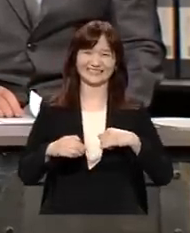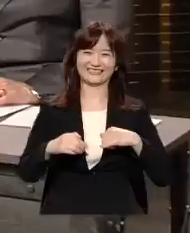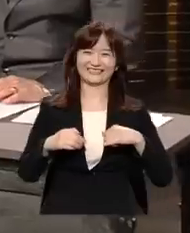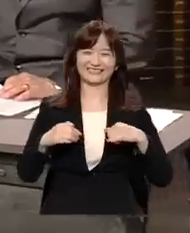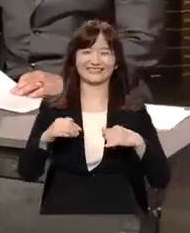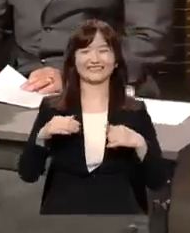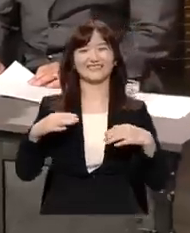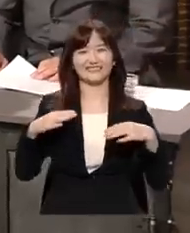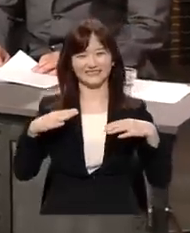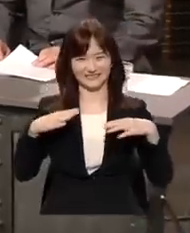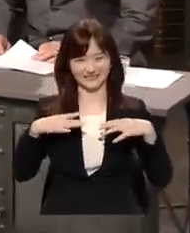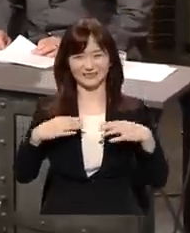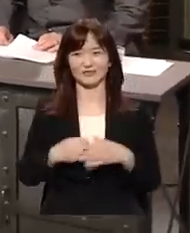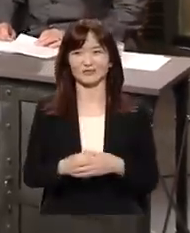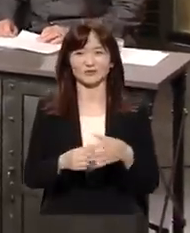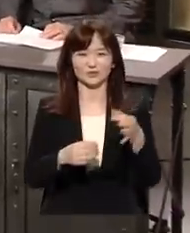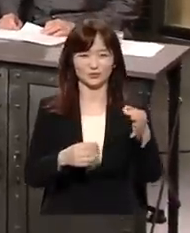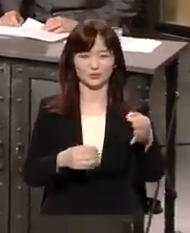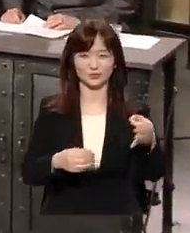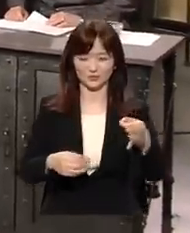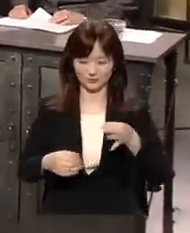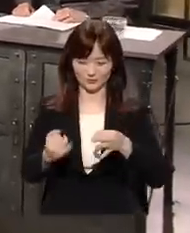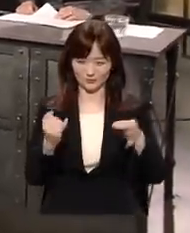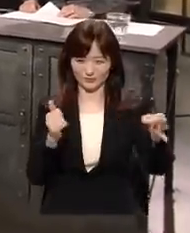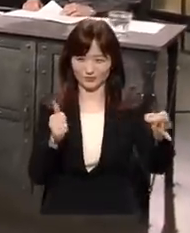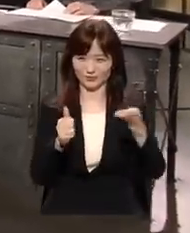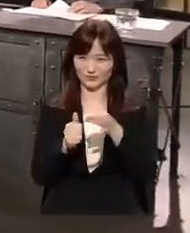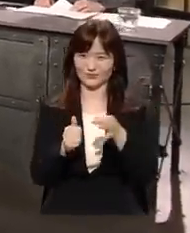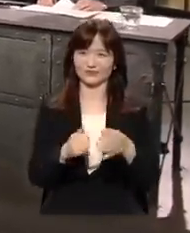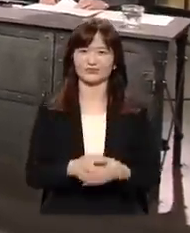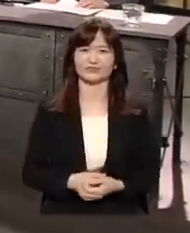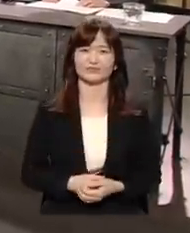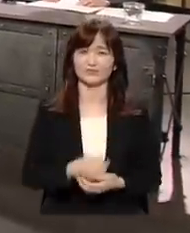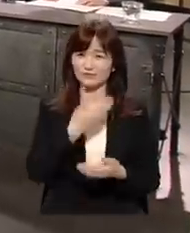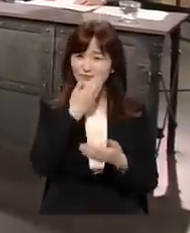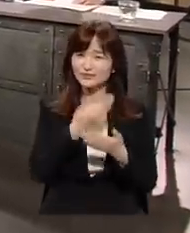주더라고요. 야, 중요한 오, 거, 진짜? 예. 중요한 거 양지열 변호사님. 아니, 학생입니다.